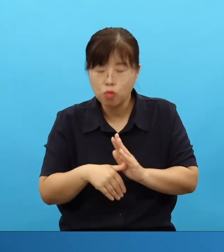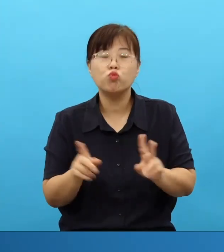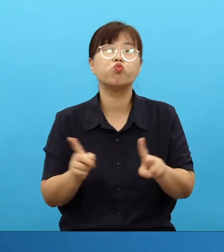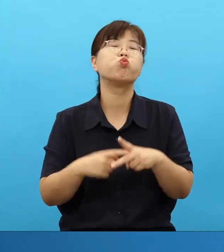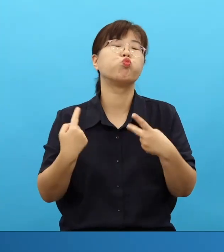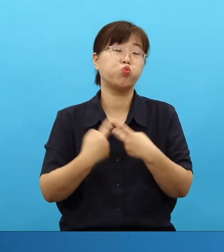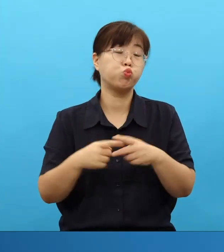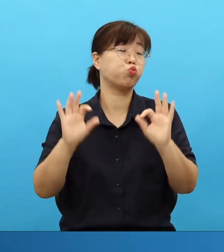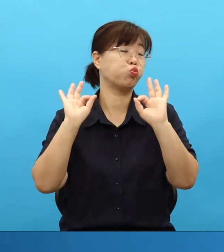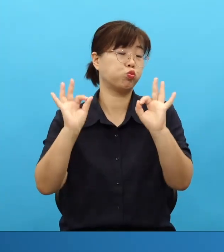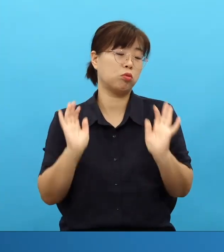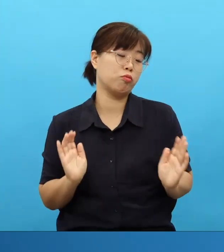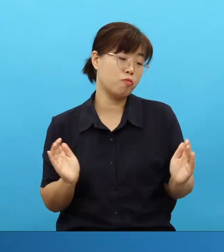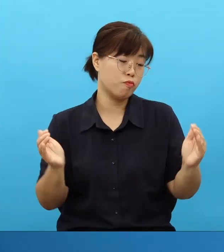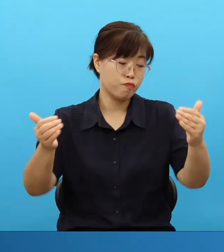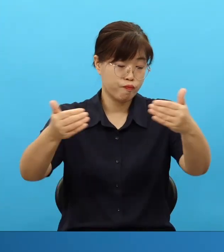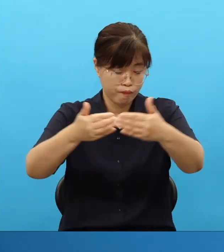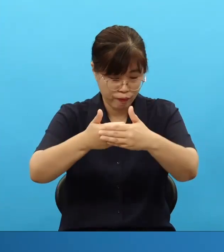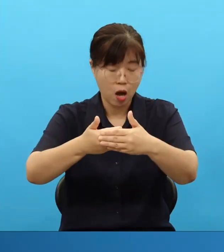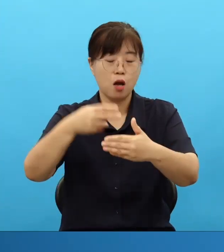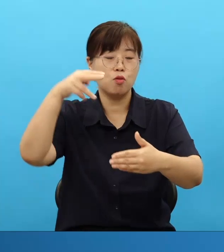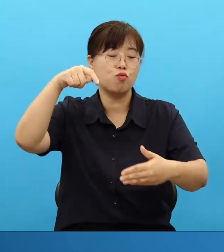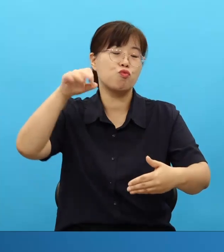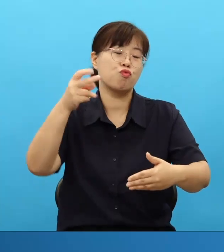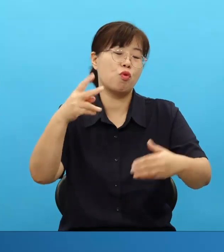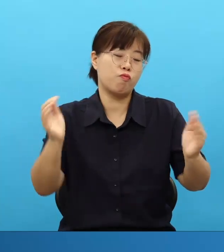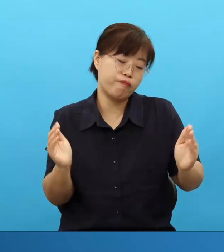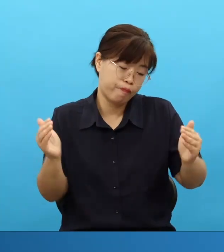아니 다 수용하면 어떻게